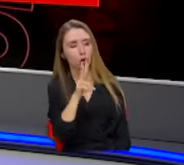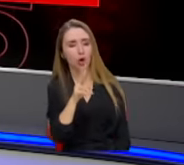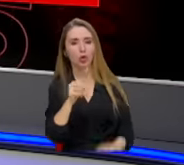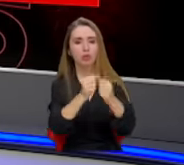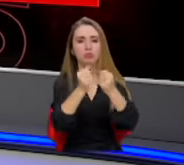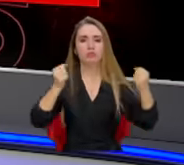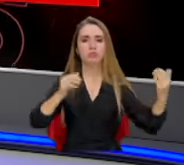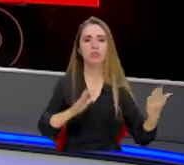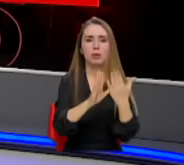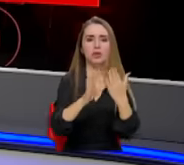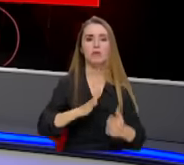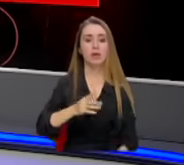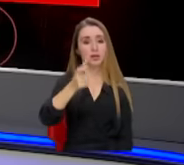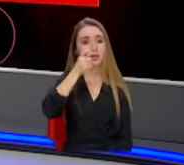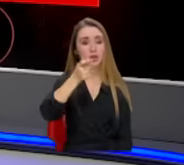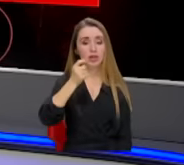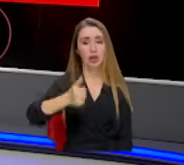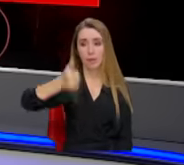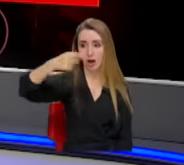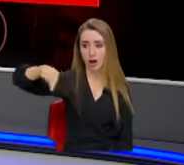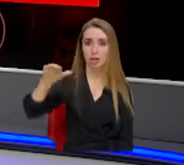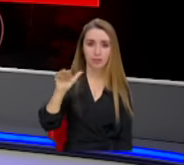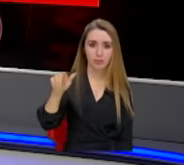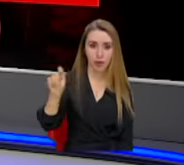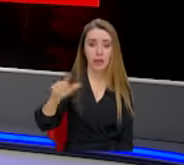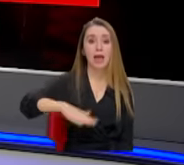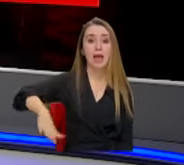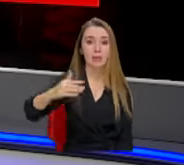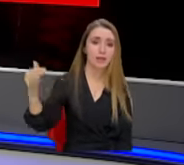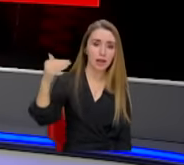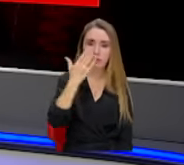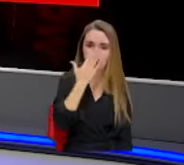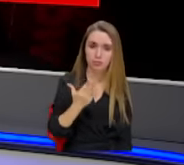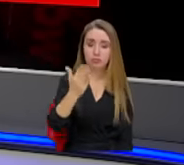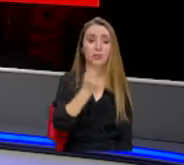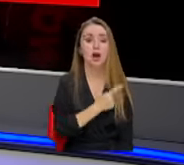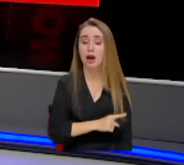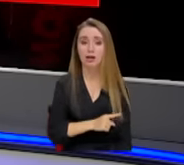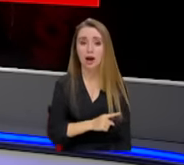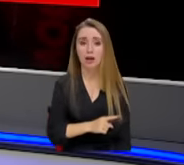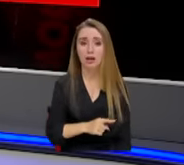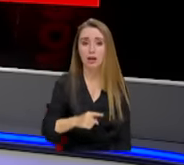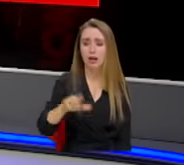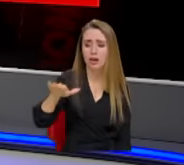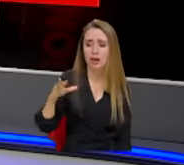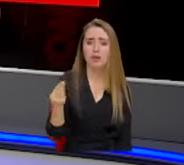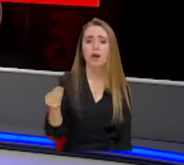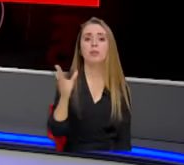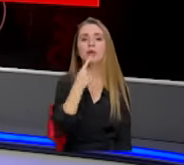pankarta tepkisi dikkat çekti. Bakanlara seslendi. Hepiniz gelin ama adayınızı bu kadar küçük düşürmeyin